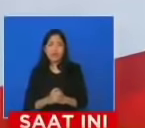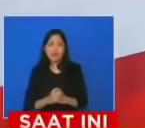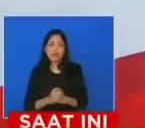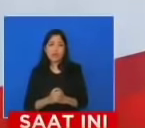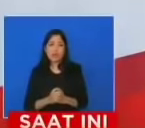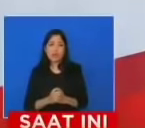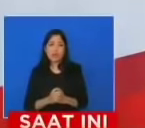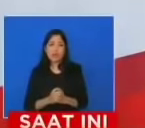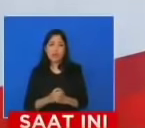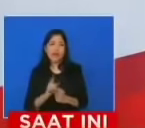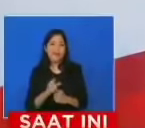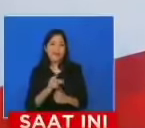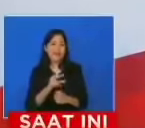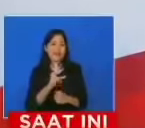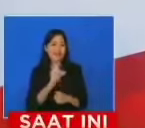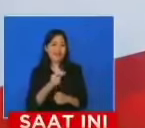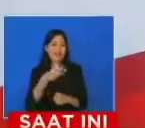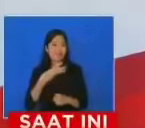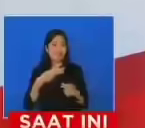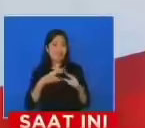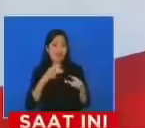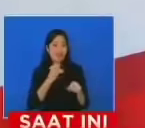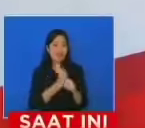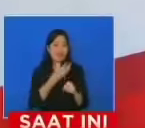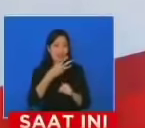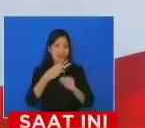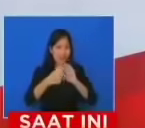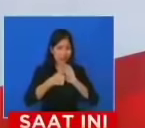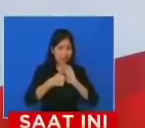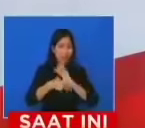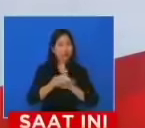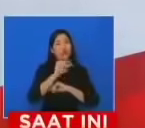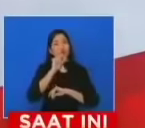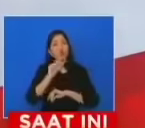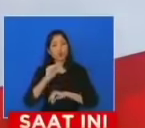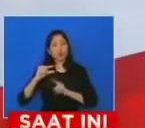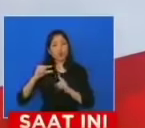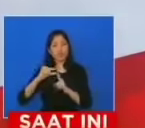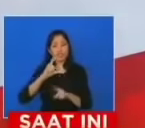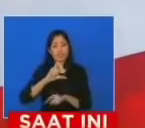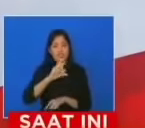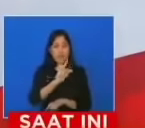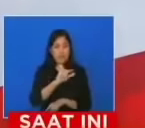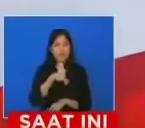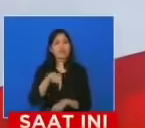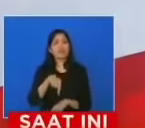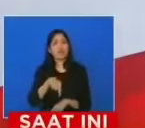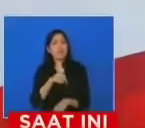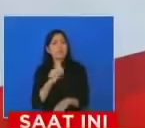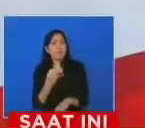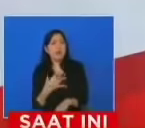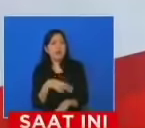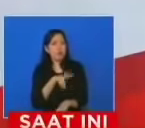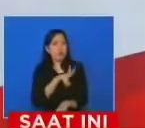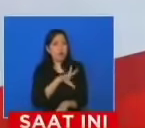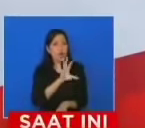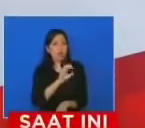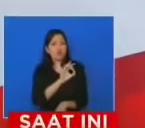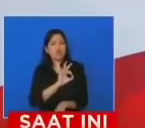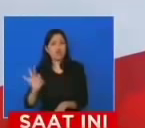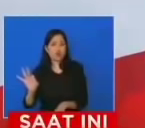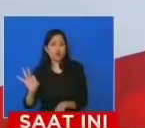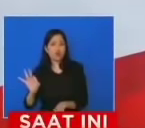Ketersediaan reagen untuk PCR sudah ada sampai dengan 200.000.